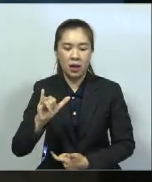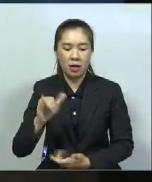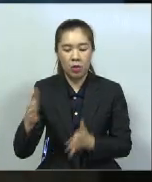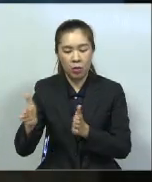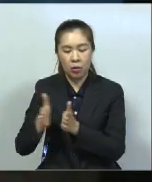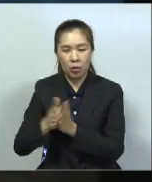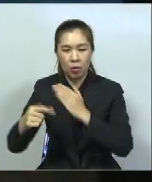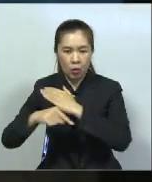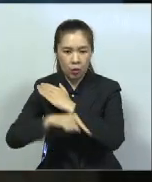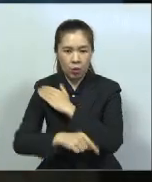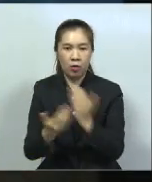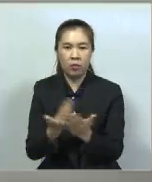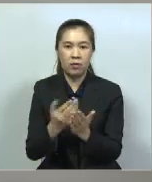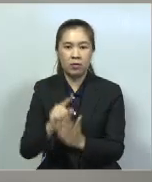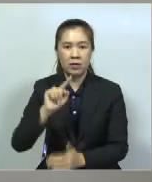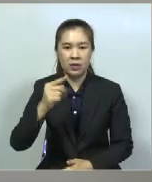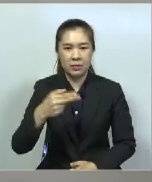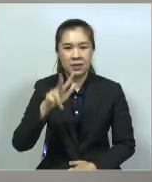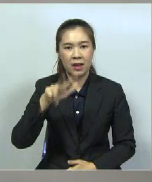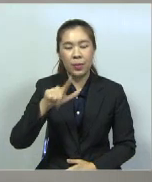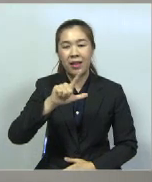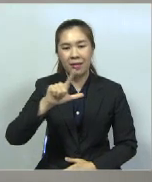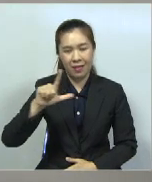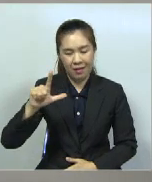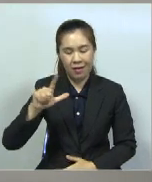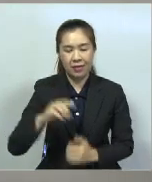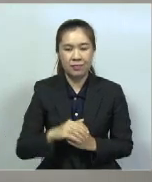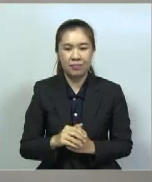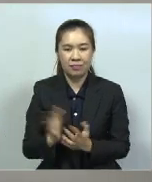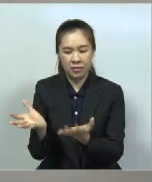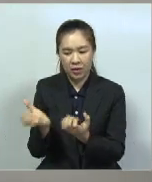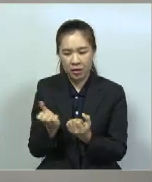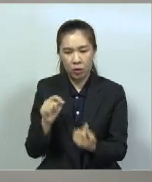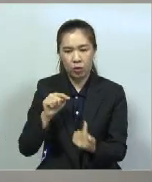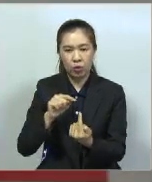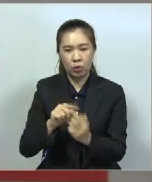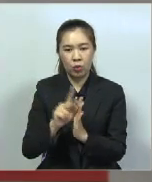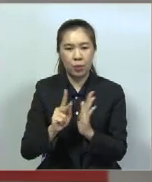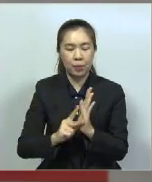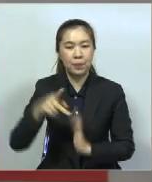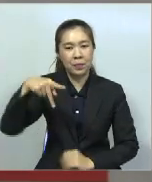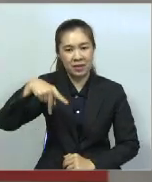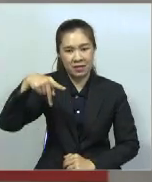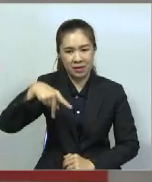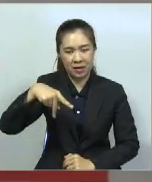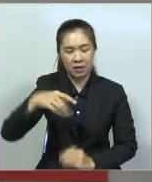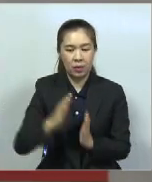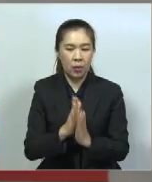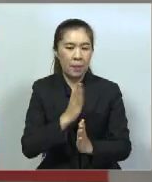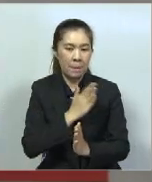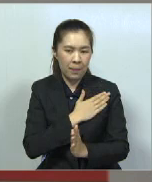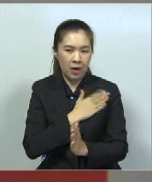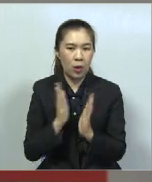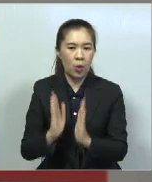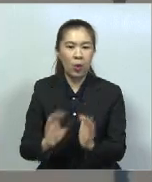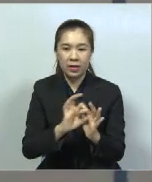ริตมูลค่าความเสียหายกว่า 13,000 ล้านบาทซึ่งได้รับไว้เป็นคดีพิเศษโดยดำเนินคดีกับพระธรรมชโยและผู้เกี่ยวข้